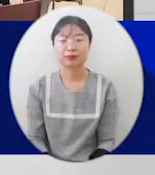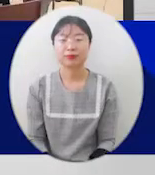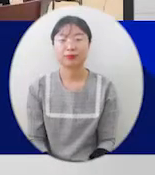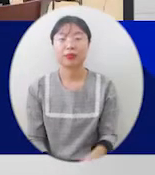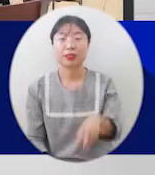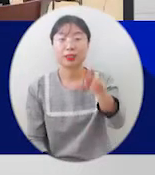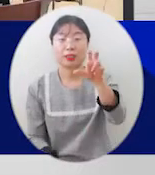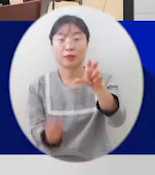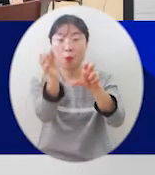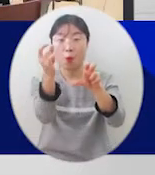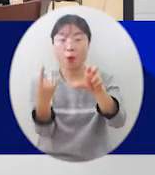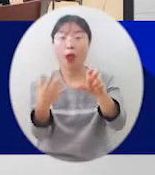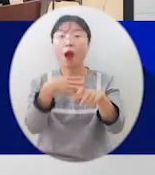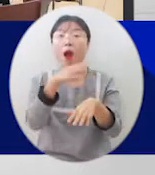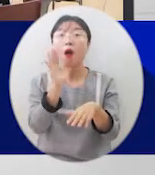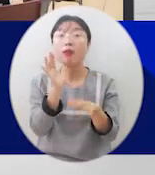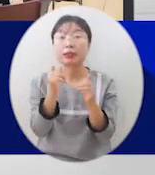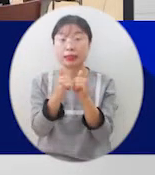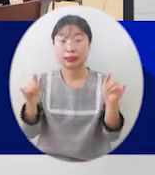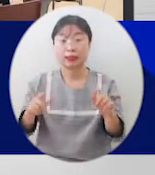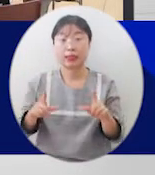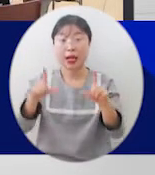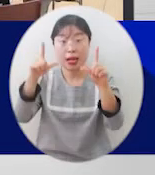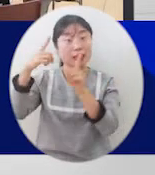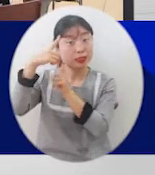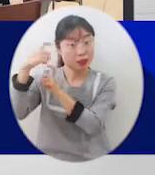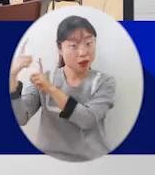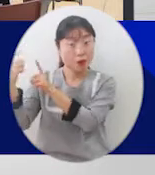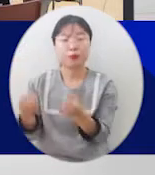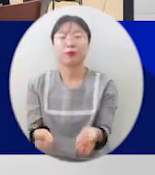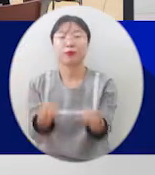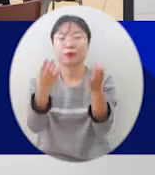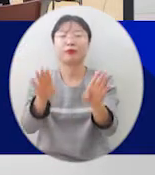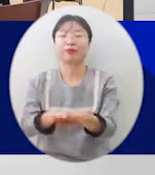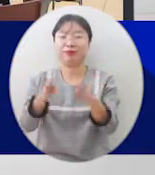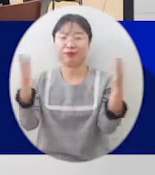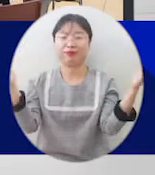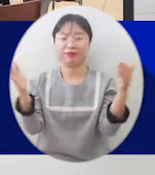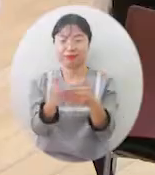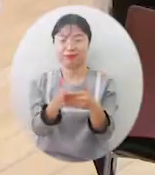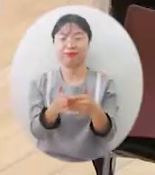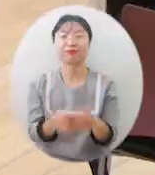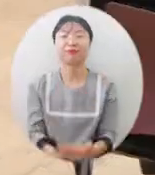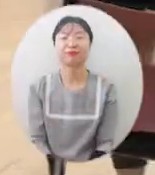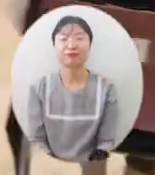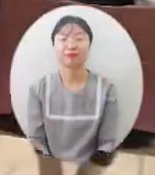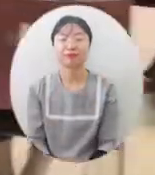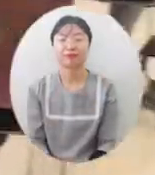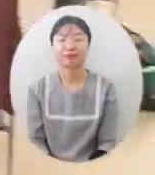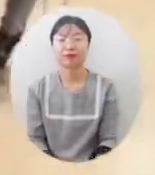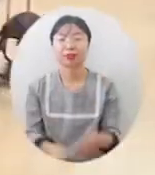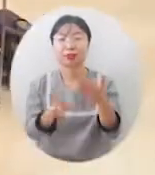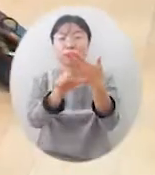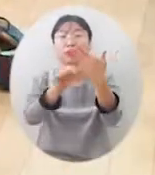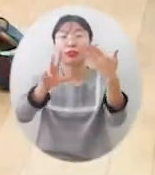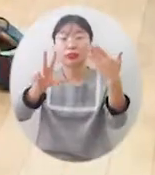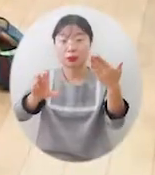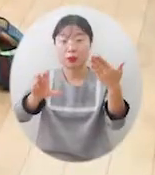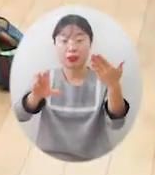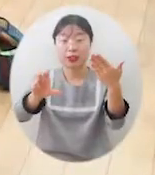25주년을 맞이한 노인의 날을 기념해 의왕시에서 기념식을 개최했습니다. 9월 25일